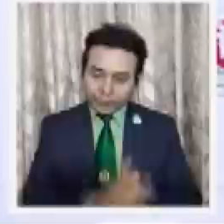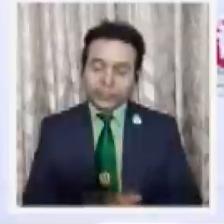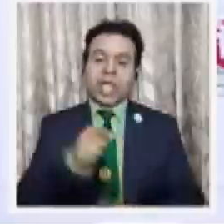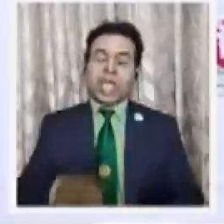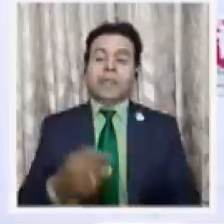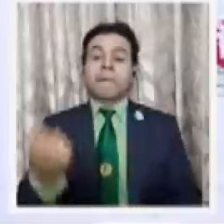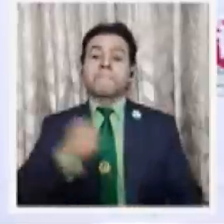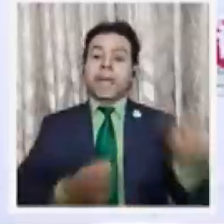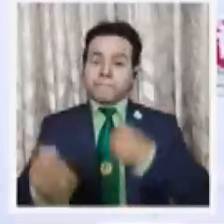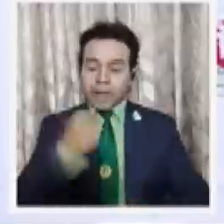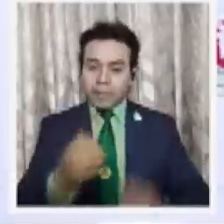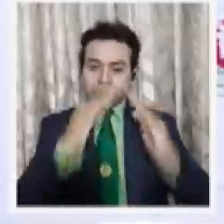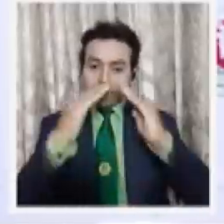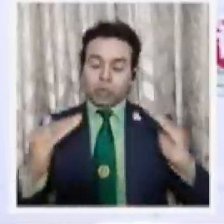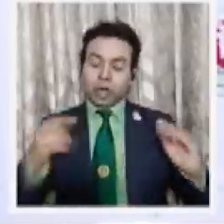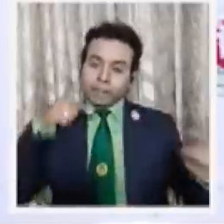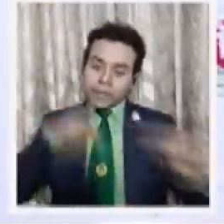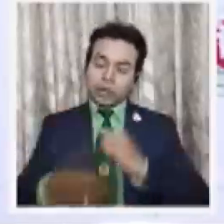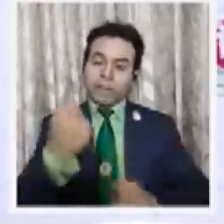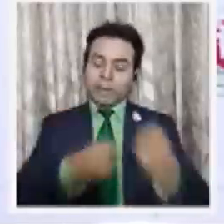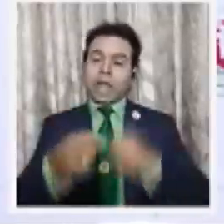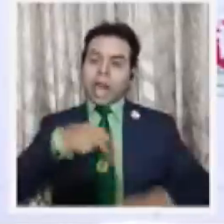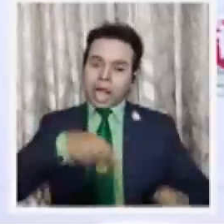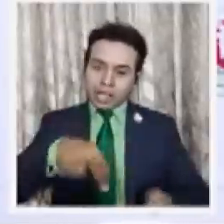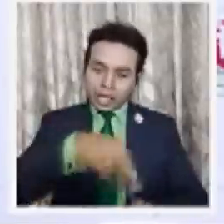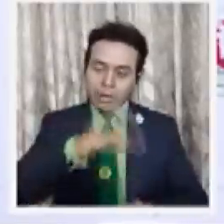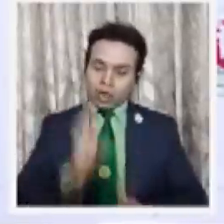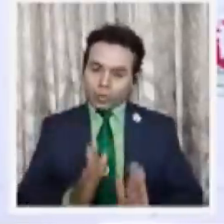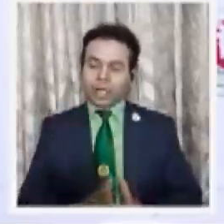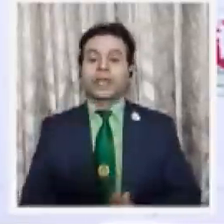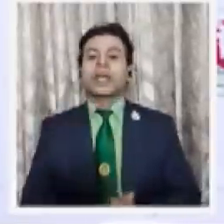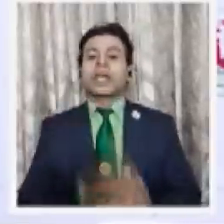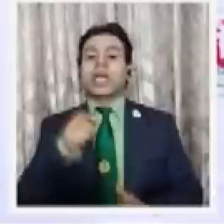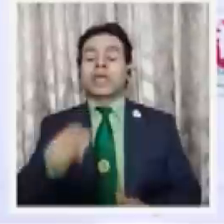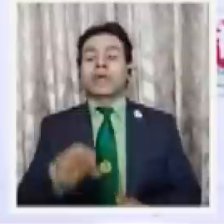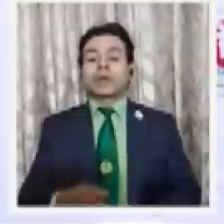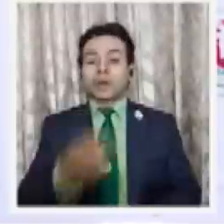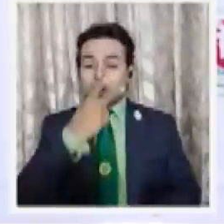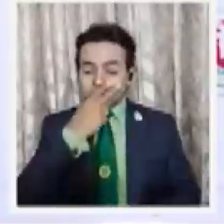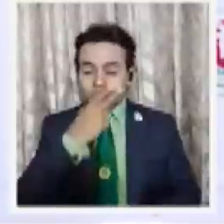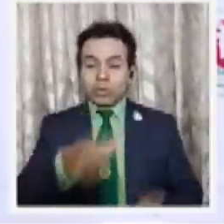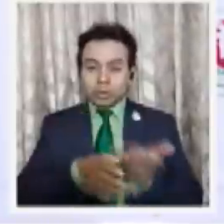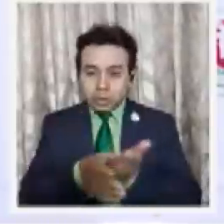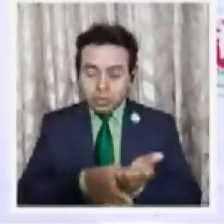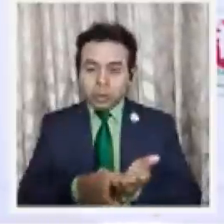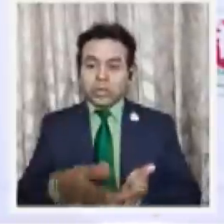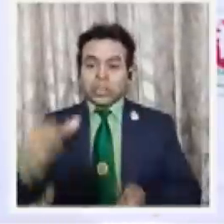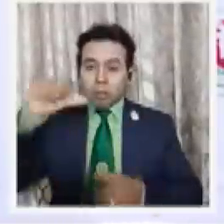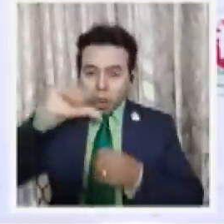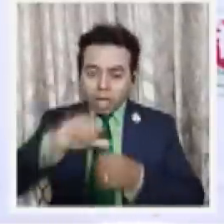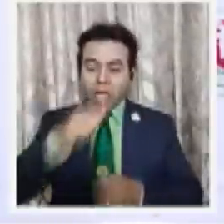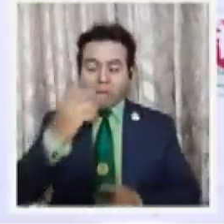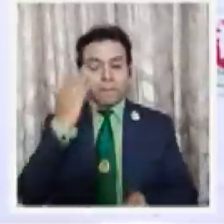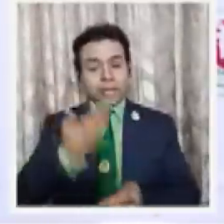যাপন, সেটাও আমাদের স্বাস্থ্যসম্মতভাবে ব্যায়াম হাঁটাহাঁটি এই জীবনযাপনের মধ্যে রেখে অবশ্যই